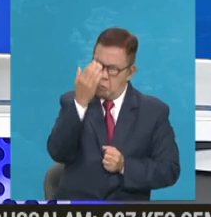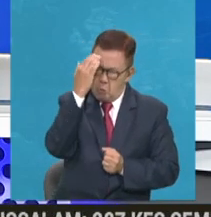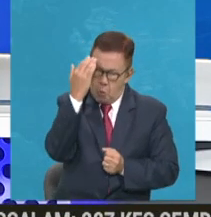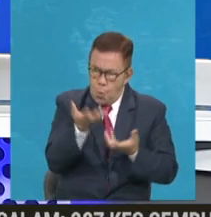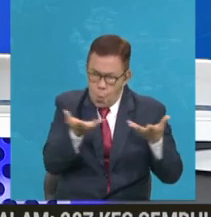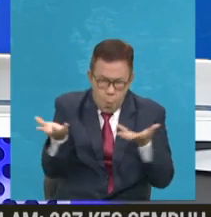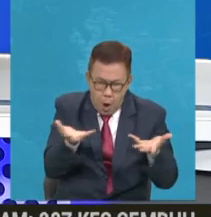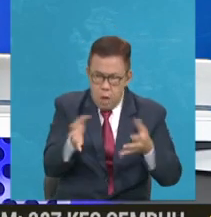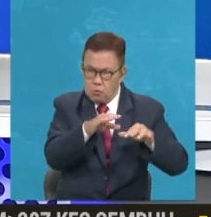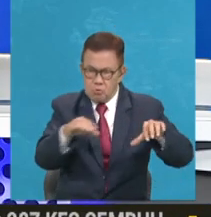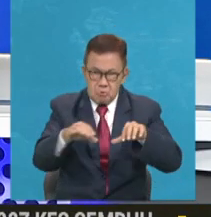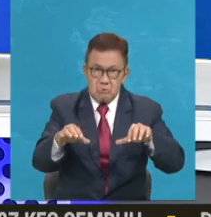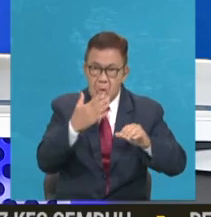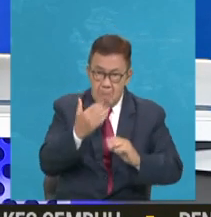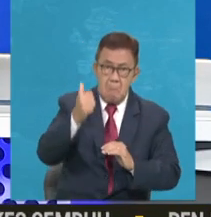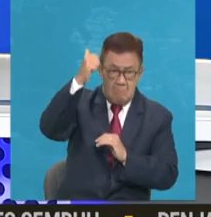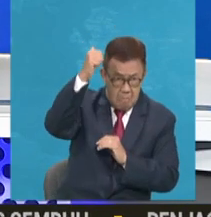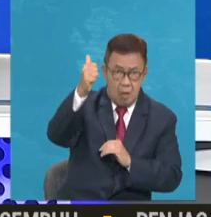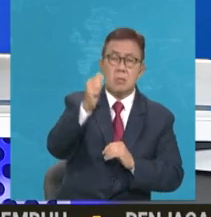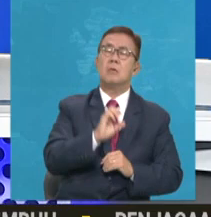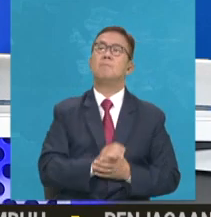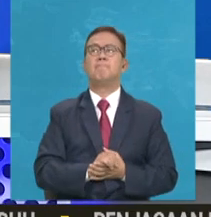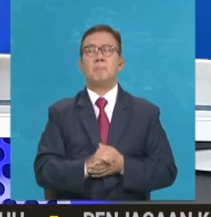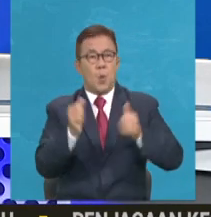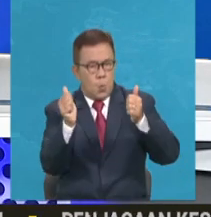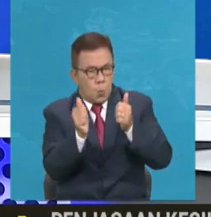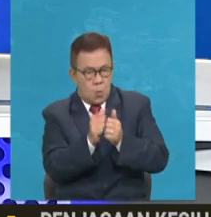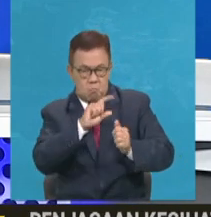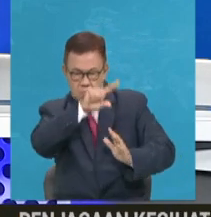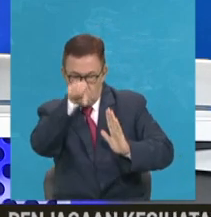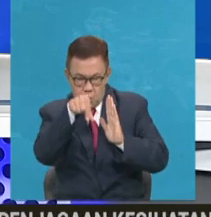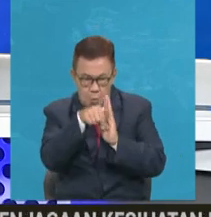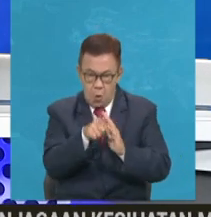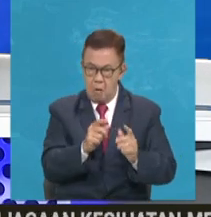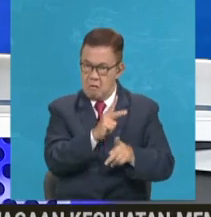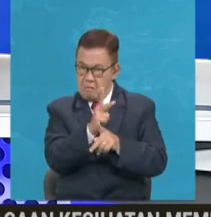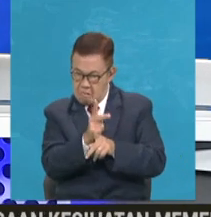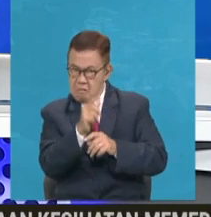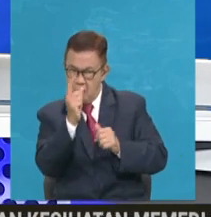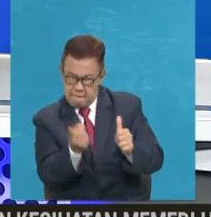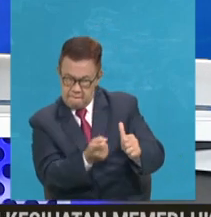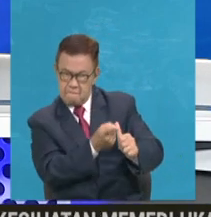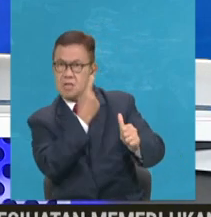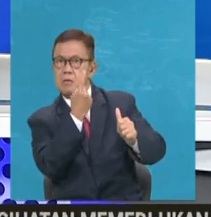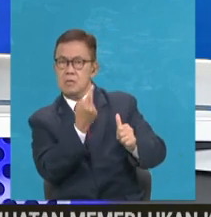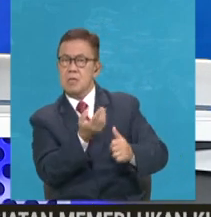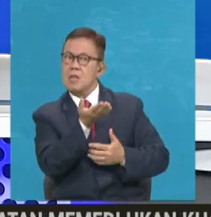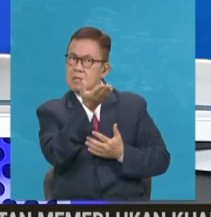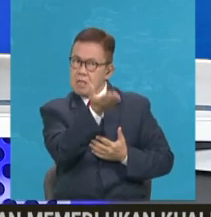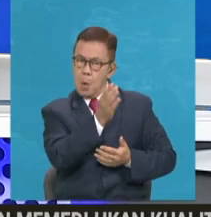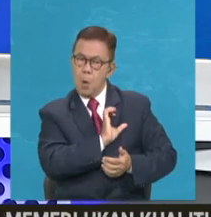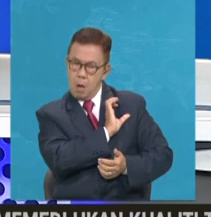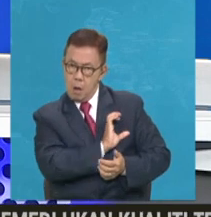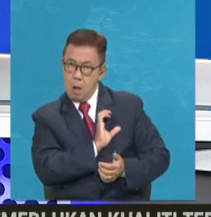dedikasi kompetensi dan sikap yang tertentu dengan quality pencegahan menjadi keutamaan sifat-sifat inilah yang